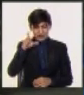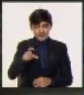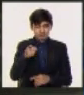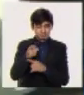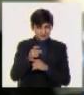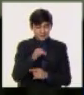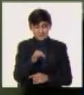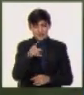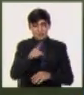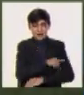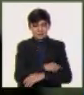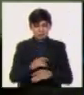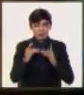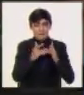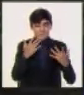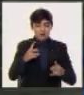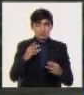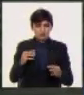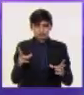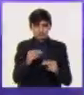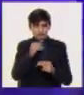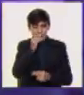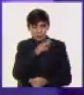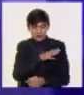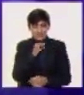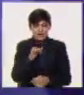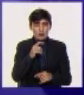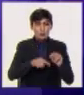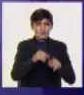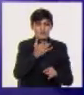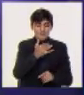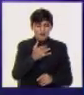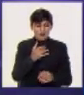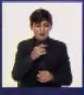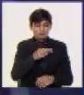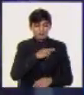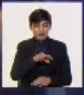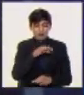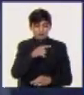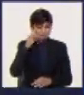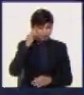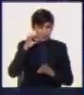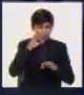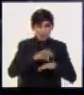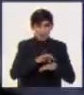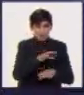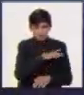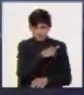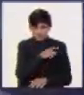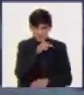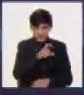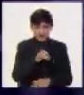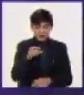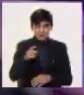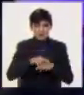доставили в больницу. Но спасти мужчину не удалось. Родные погибшего рассказали, что он страдал психическим заболеванием. Вечером того же дня жители